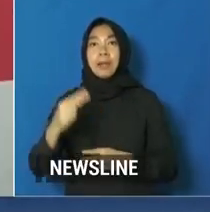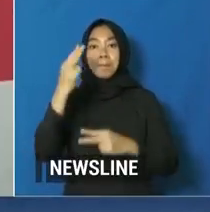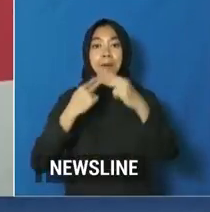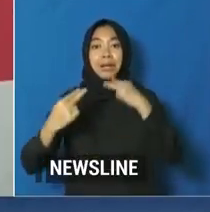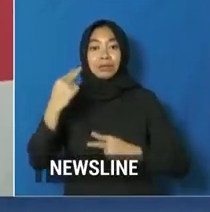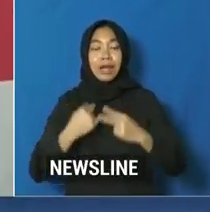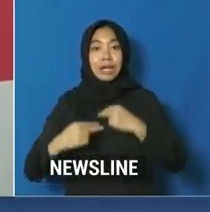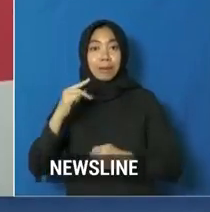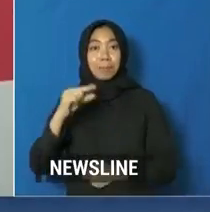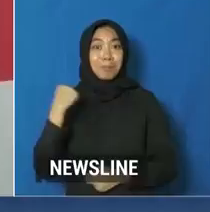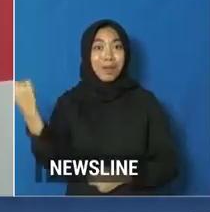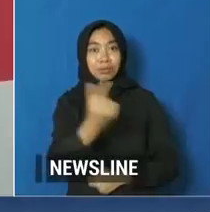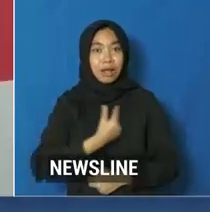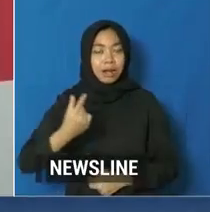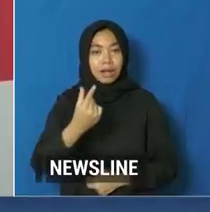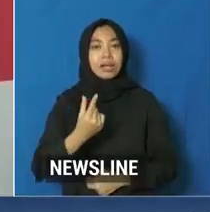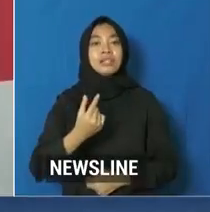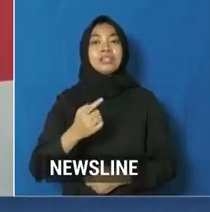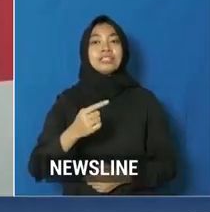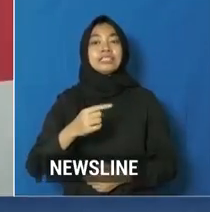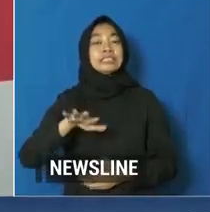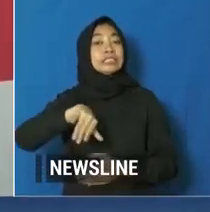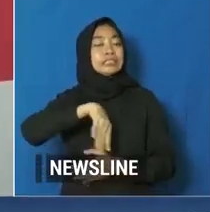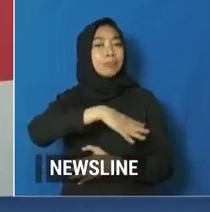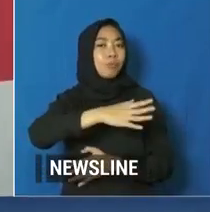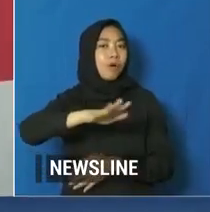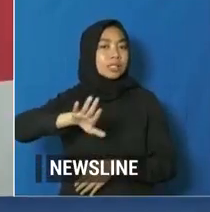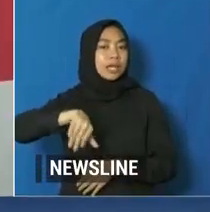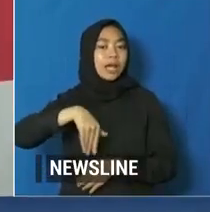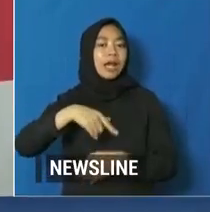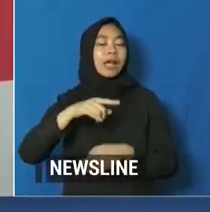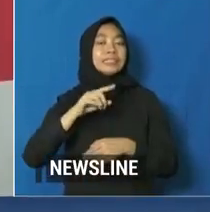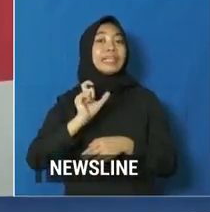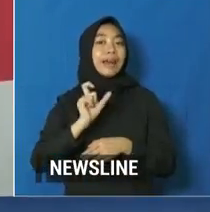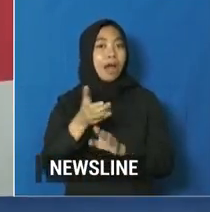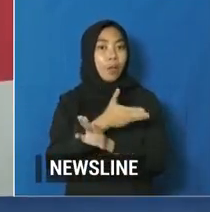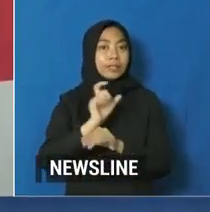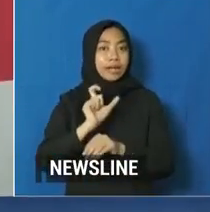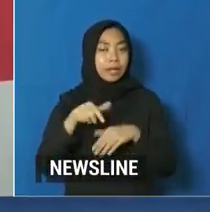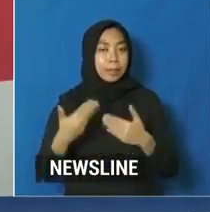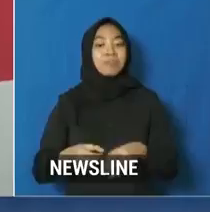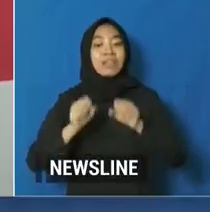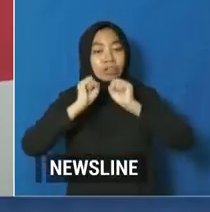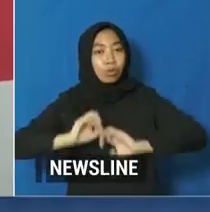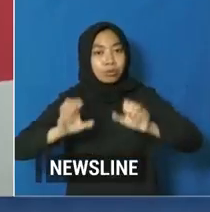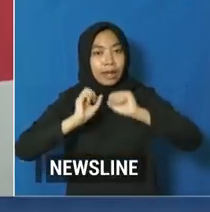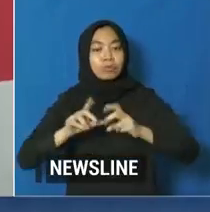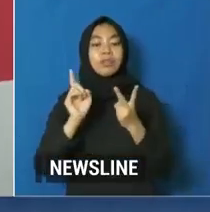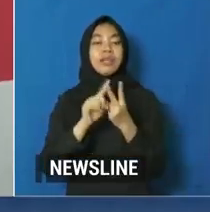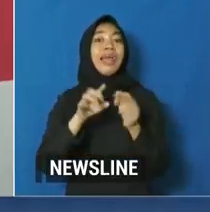itu harus diikuti dengan langkah-langkah sosialisasi, edukasi